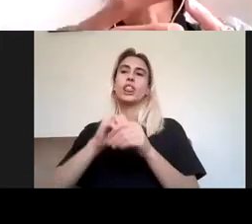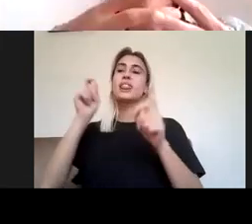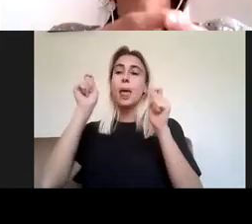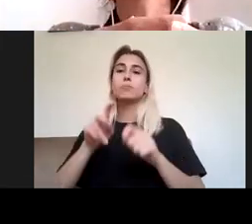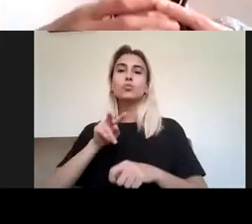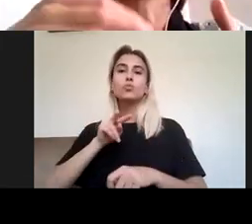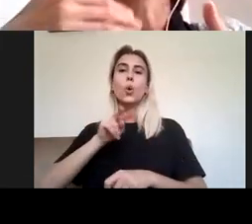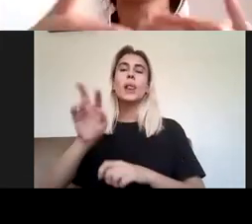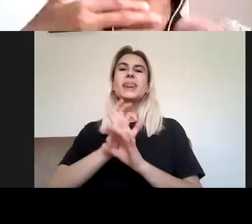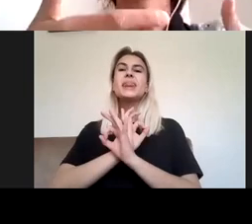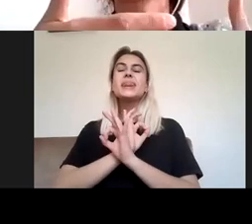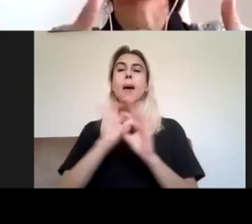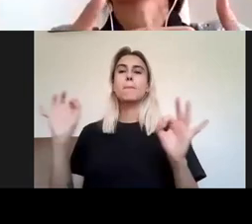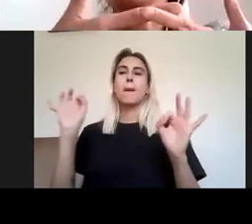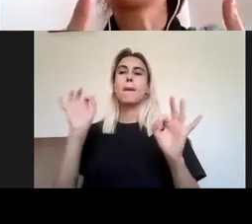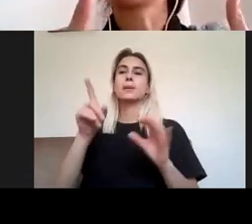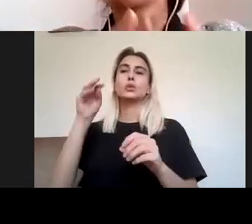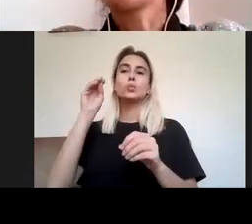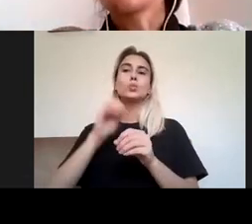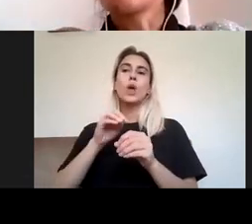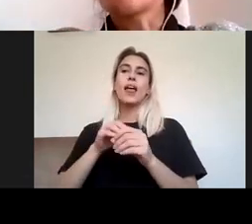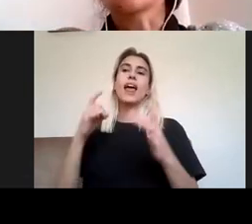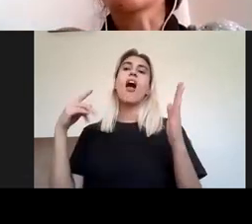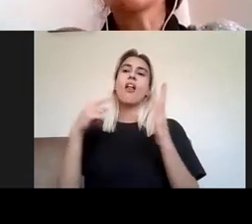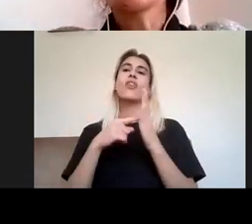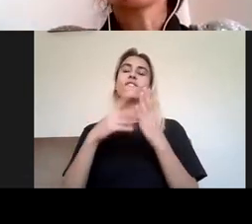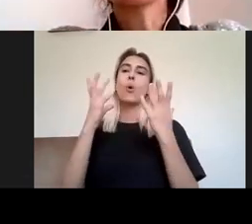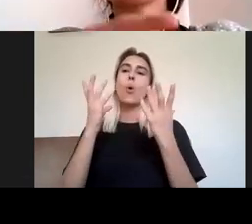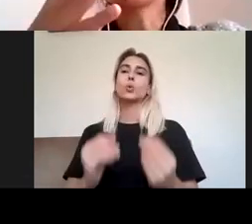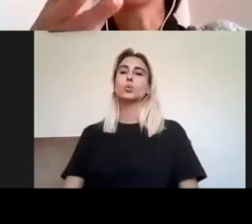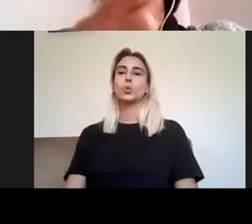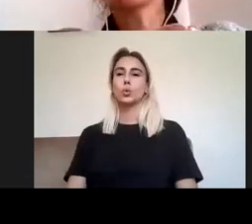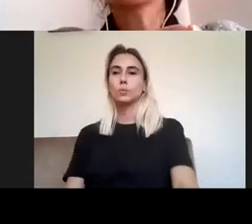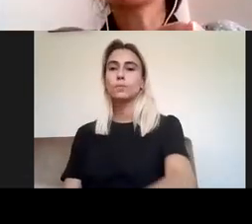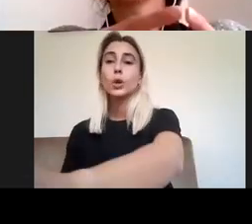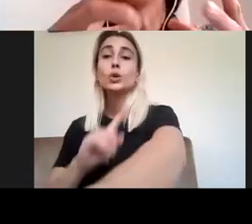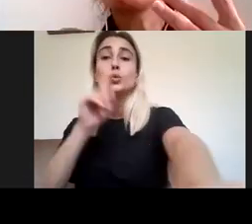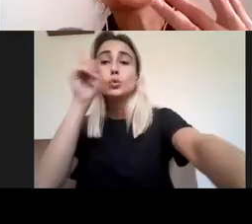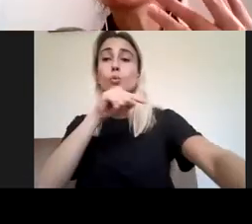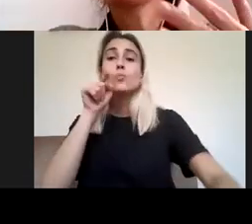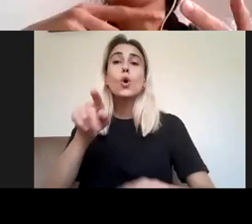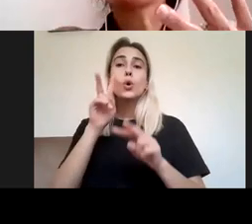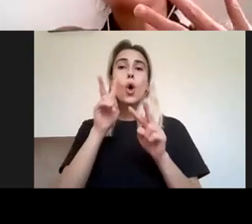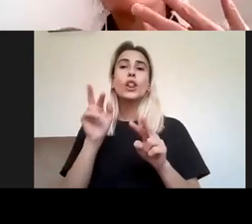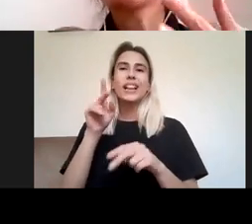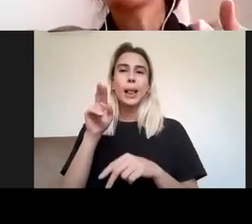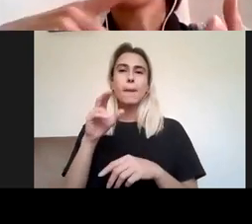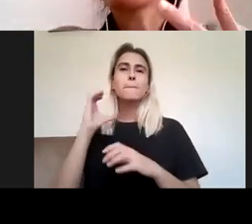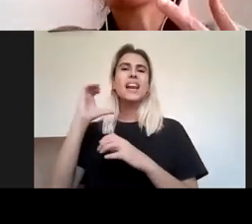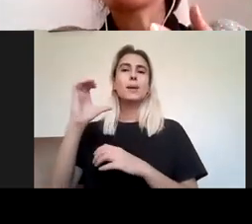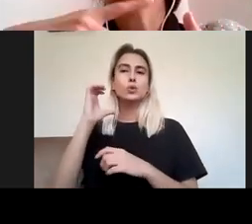yolculuğun tamamlaması üzerine hedefler oluşturuldu. Çünkü burada gördüğünüz gibi bakın minibüs,